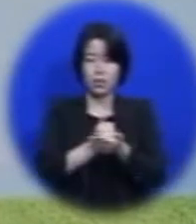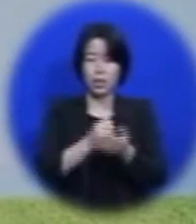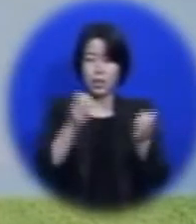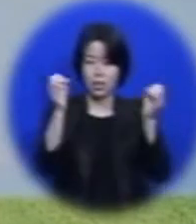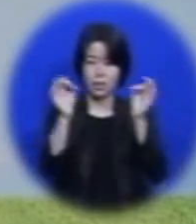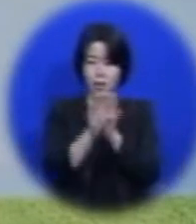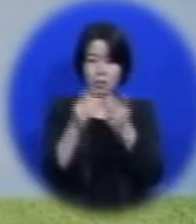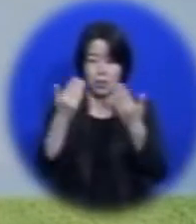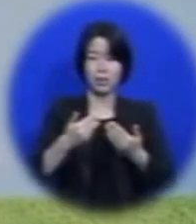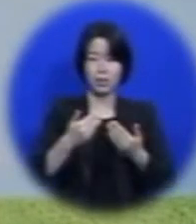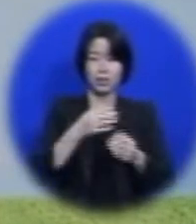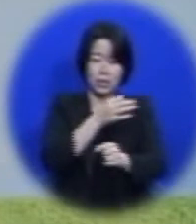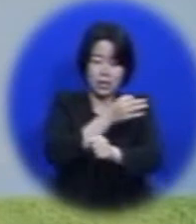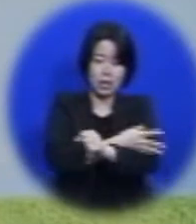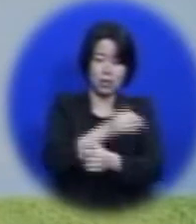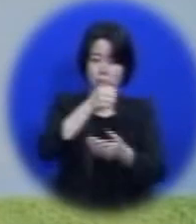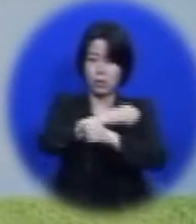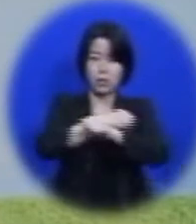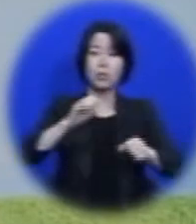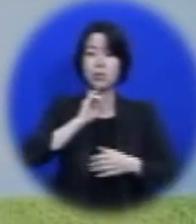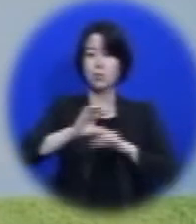단순히 용서받은 게 아닙니다.